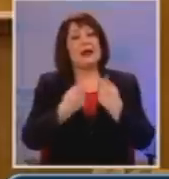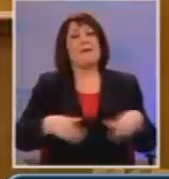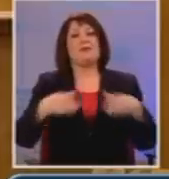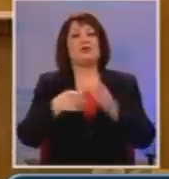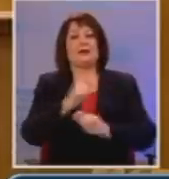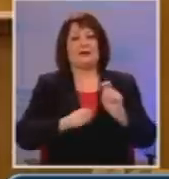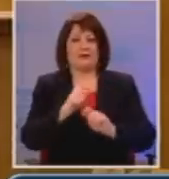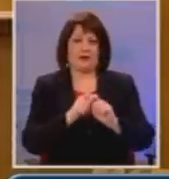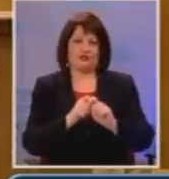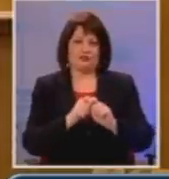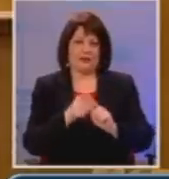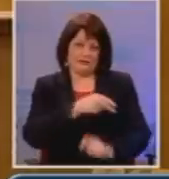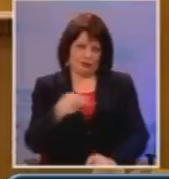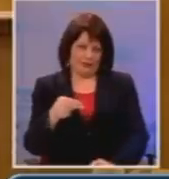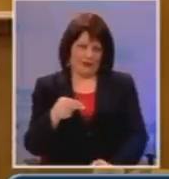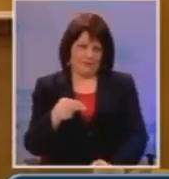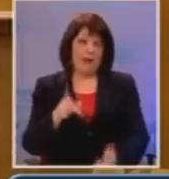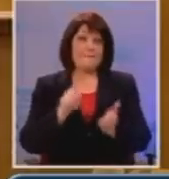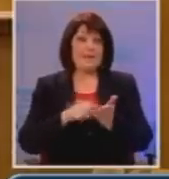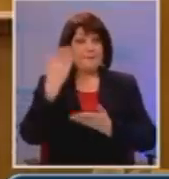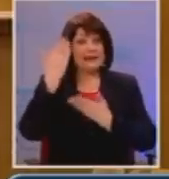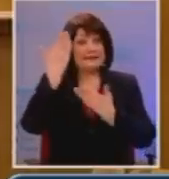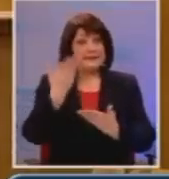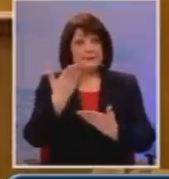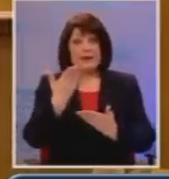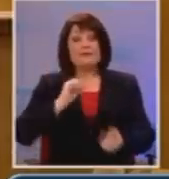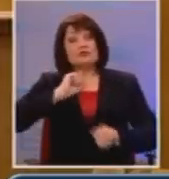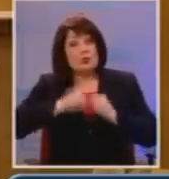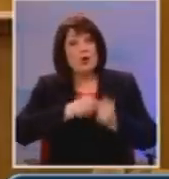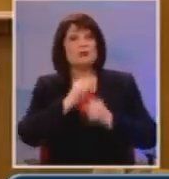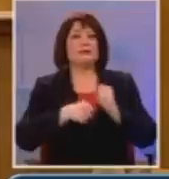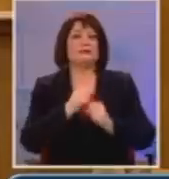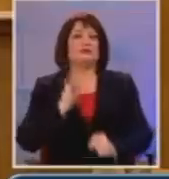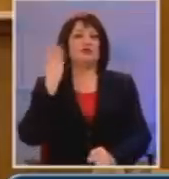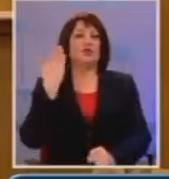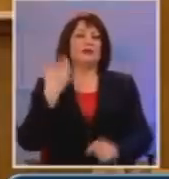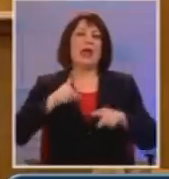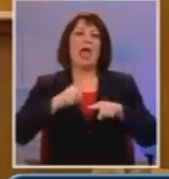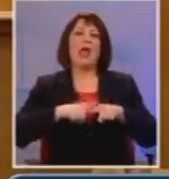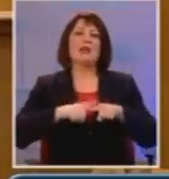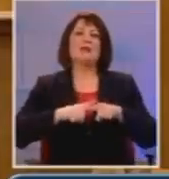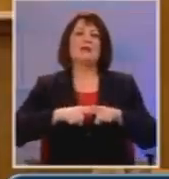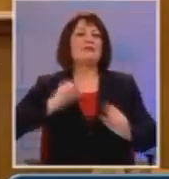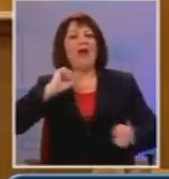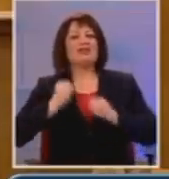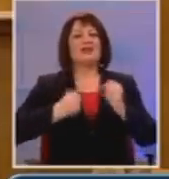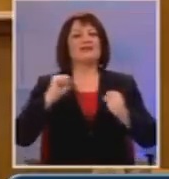Επιτροπής. Να τιμήσουμε λοιπόν τους αγωνιστές της ελληνικής εθνικής